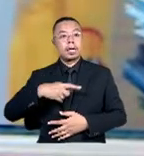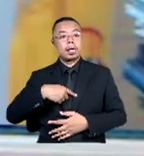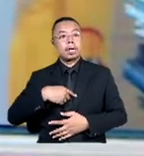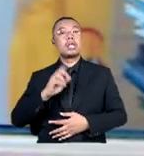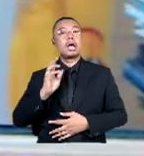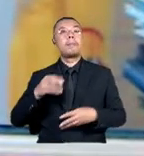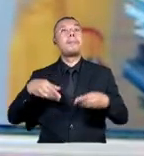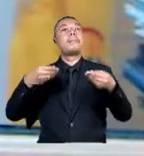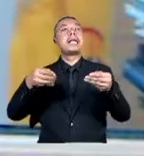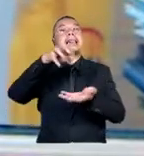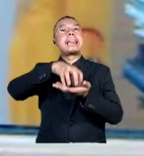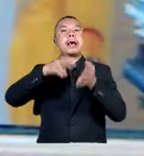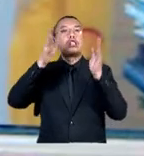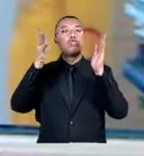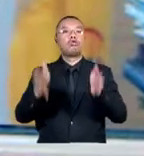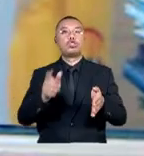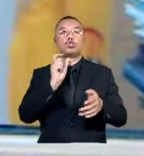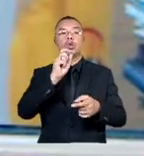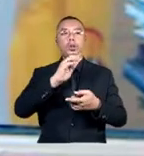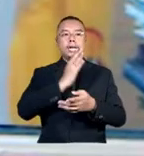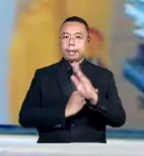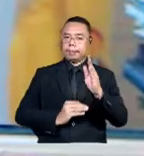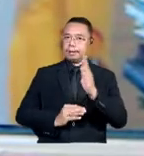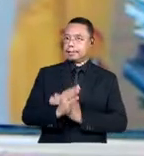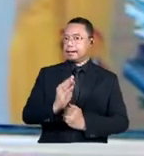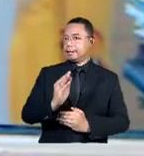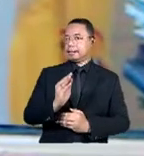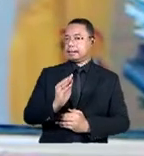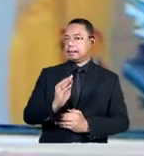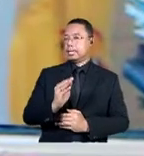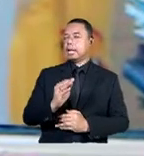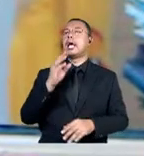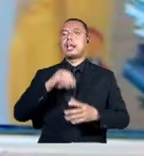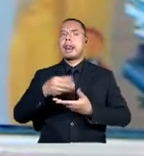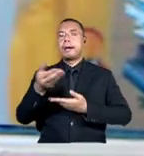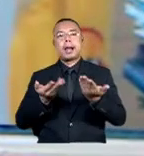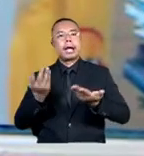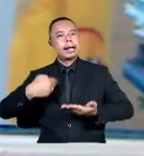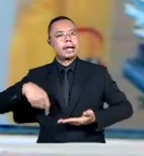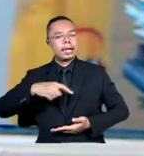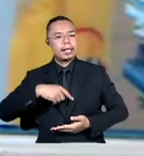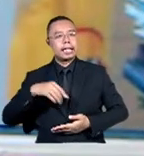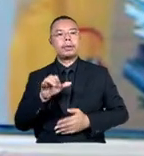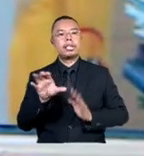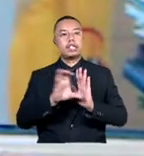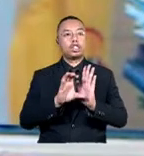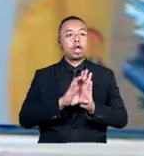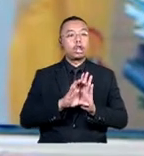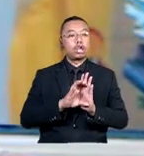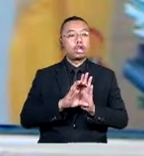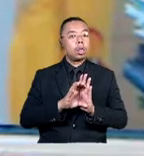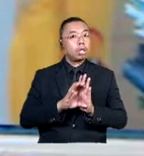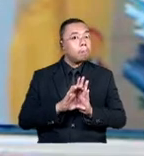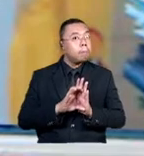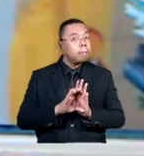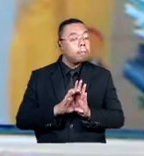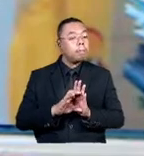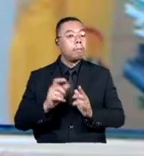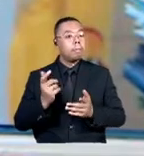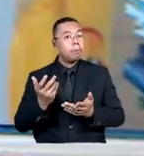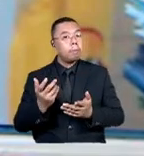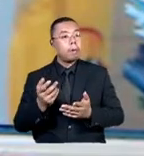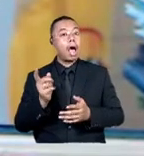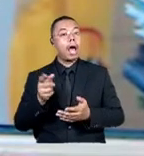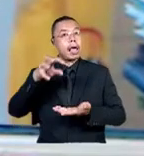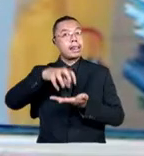memberikan ruang khusus kepada disabilitas. Ya, dalam pelayanan kita seperti pelayanan pendudukan, jadi